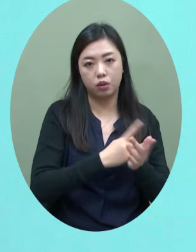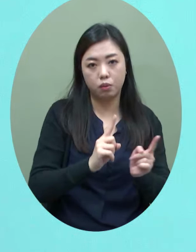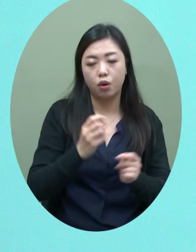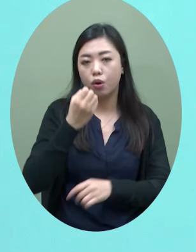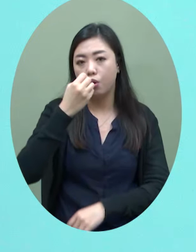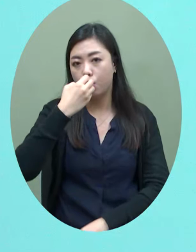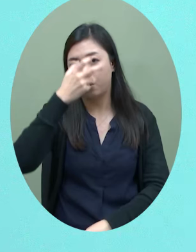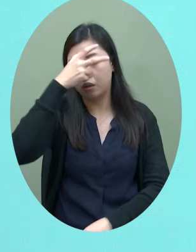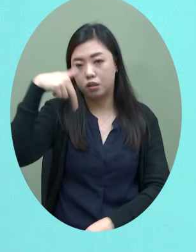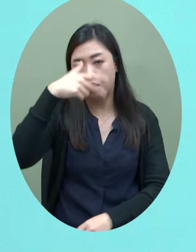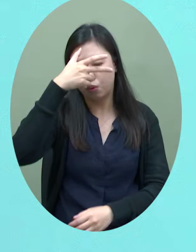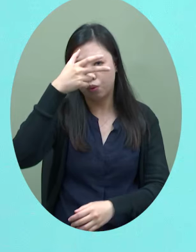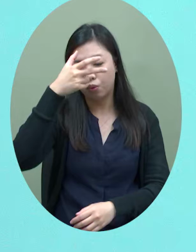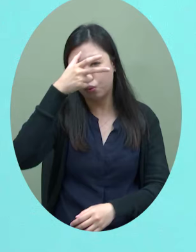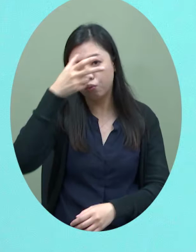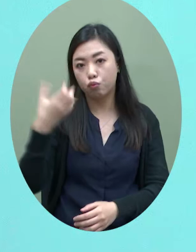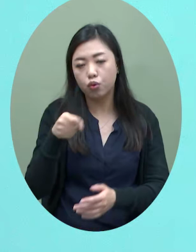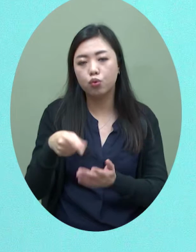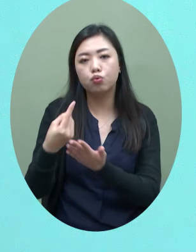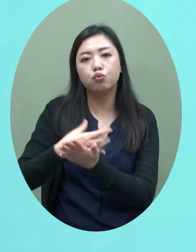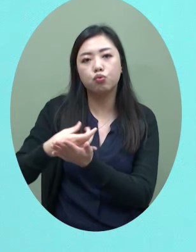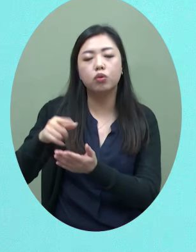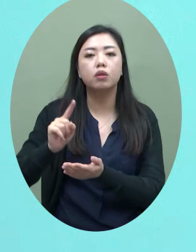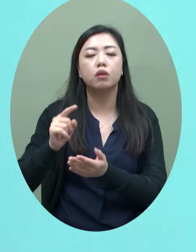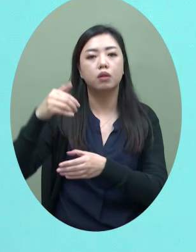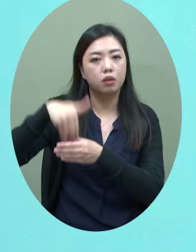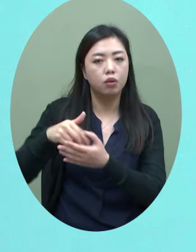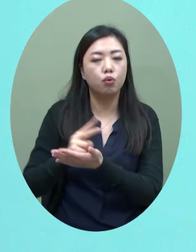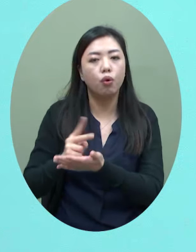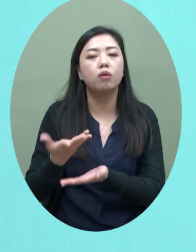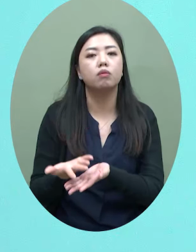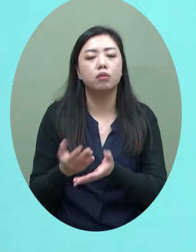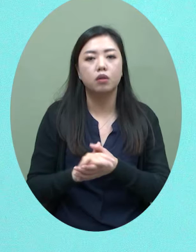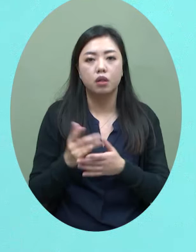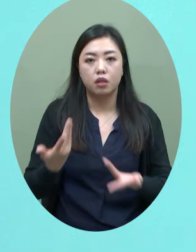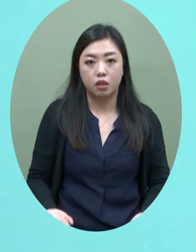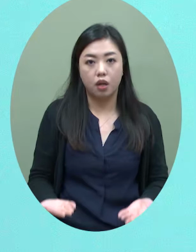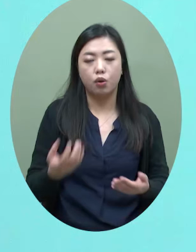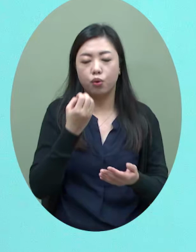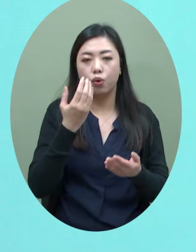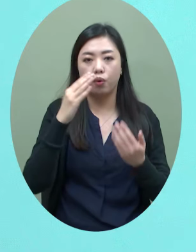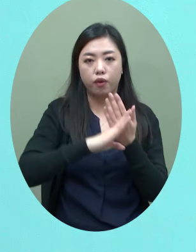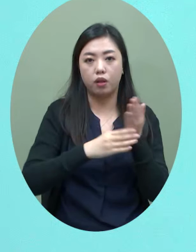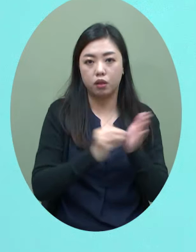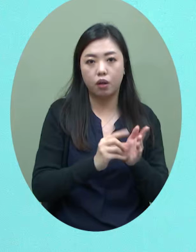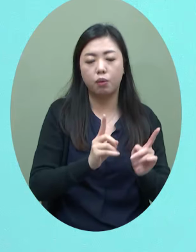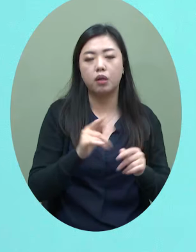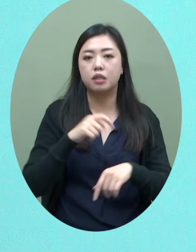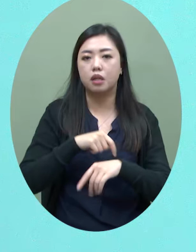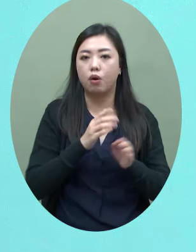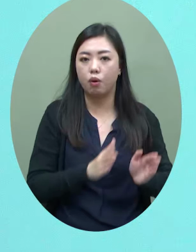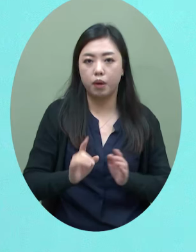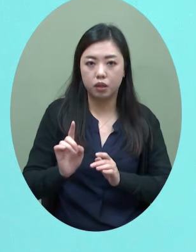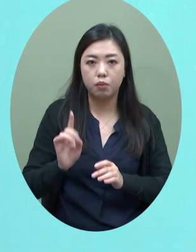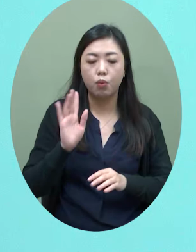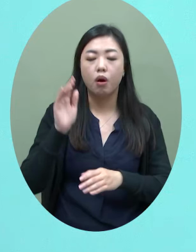舉的條例等等。第二個問題正正就是關於本地立法的時間表和立法之後的選